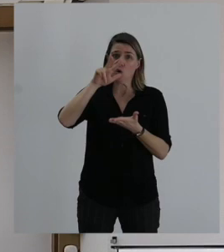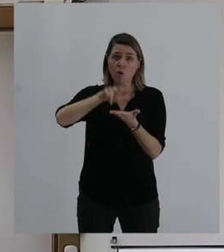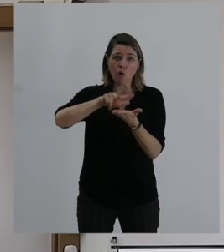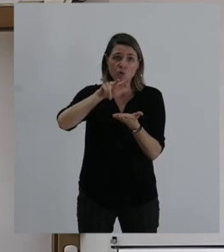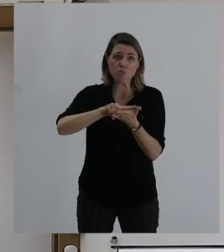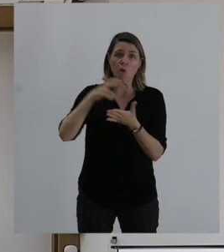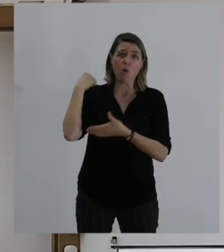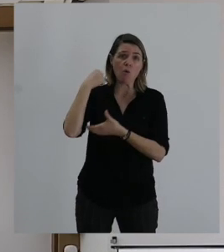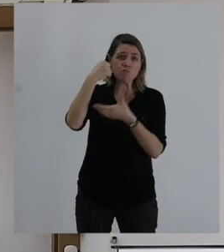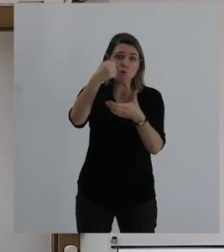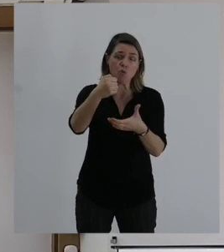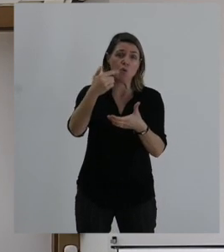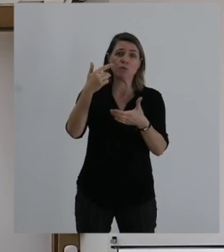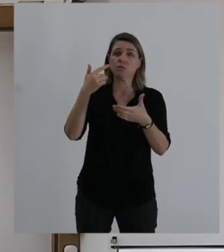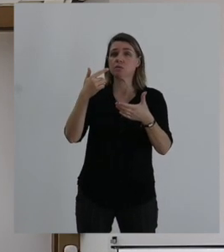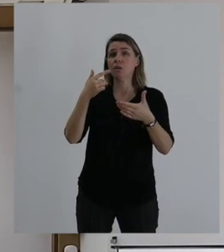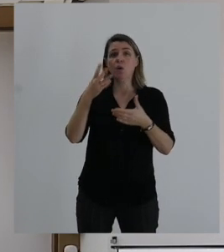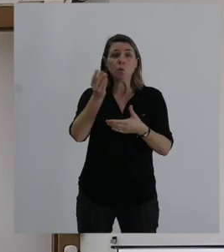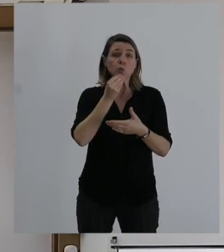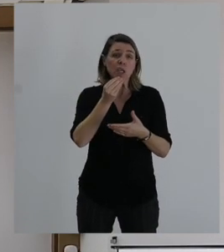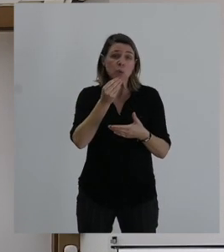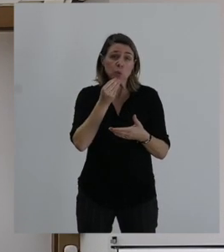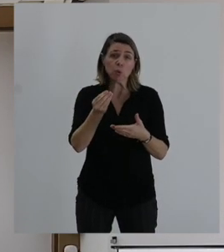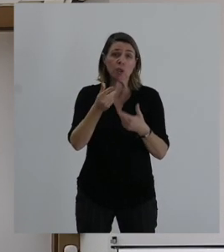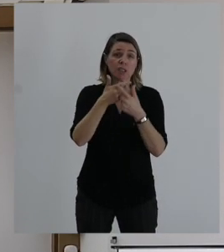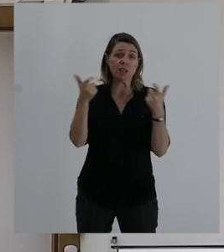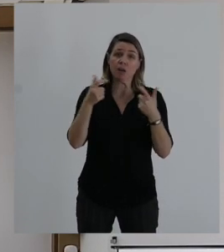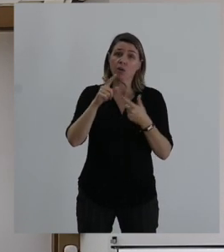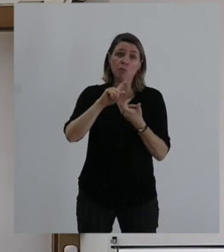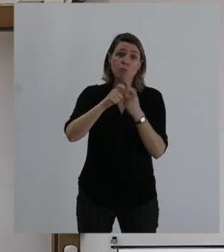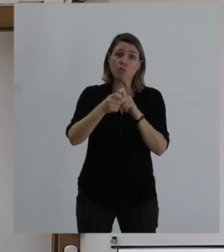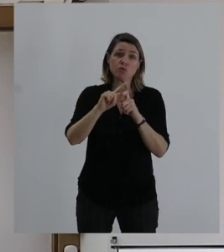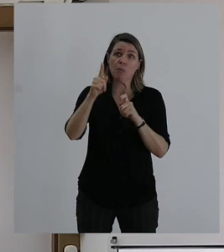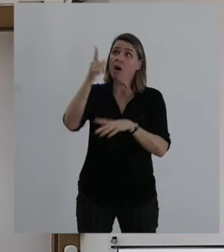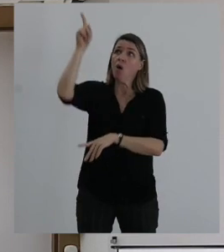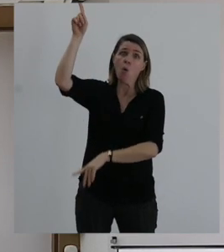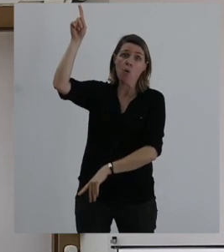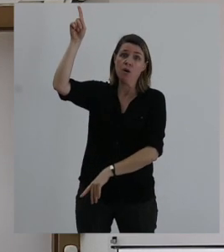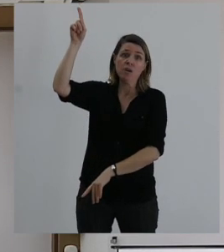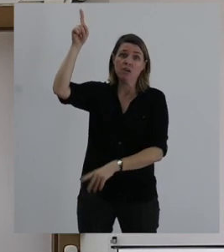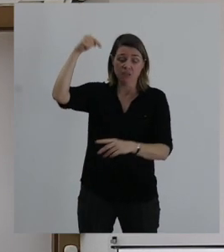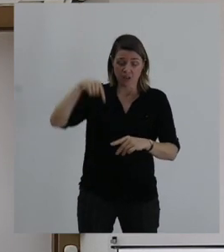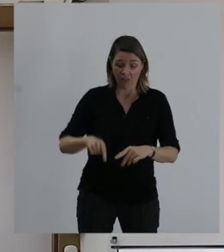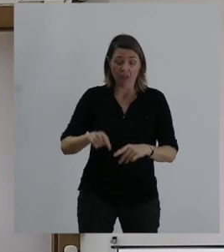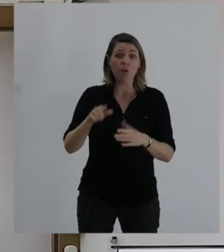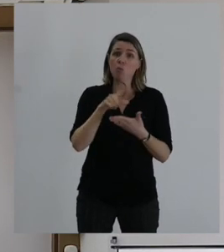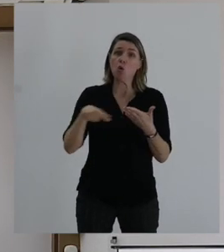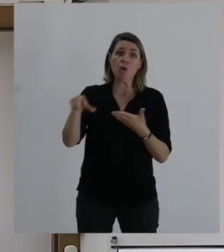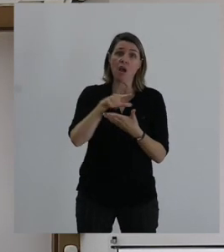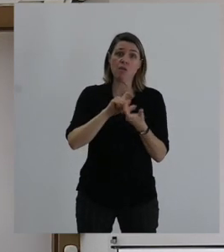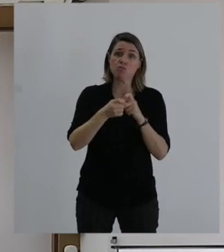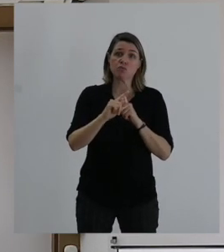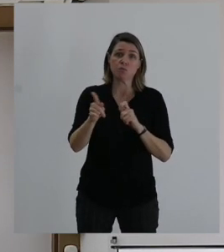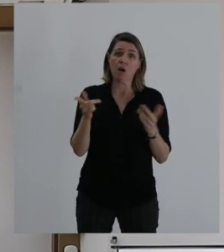logement, bourse, revenus étudiants, nourriture, si ça ne bouge pas d'en haut, ça ne risque pas de bouger au niveau local.